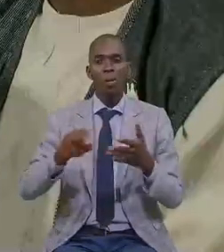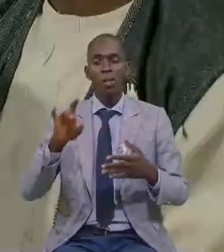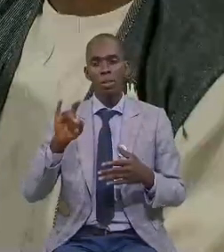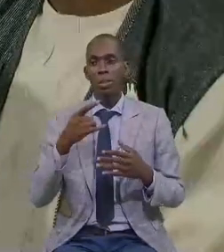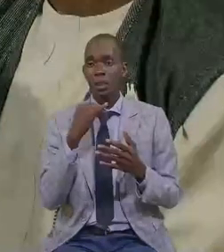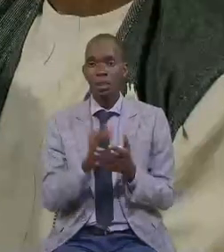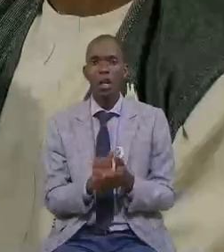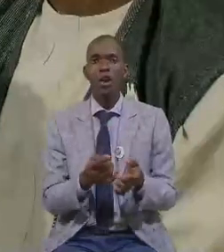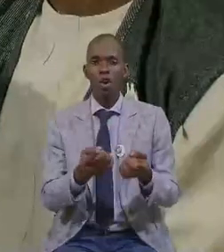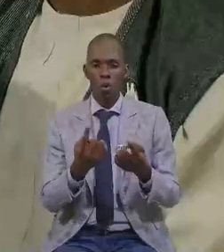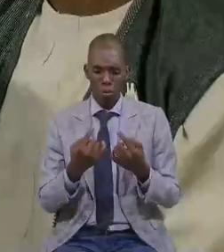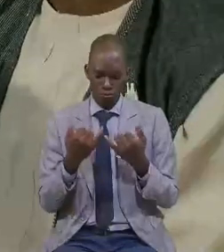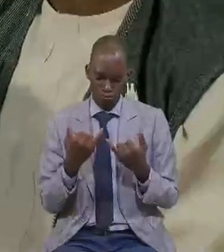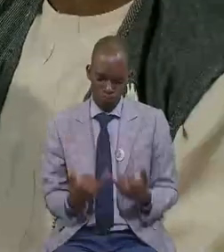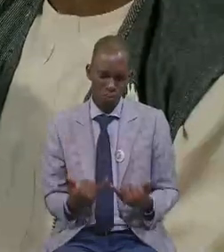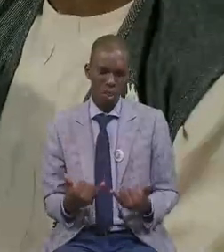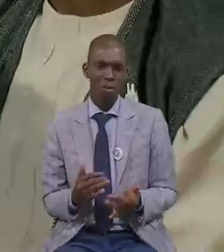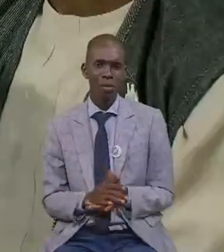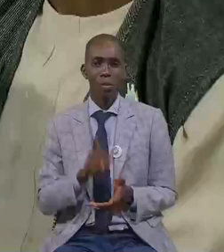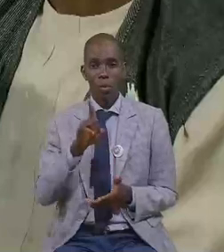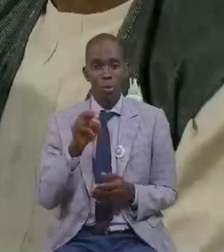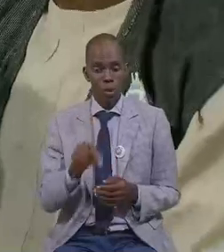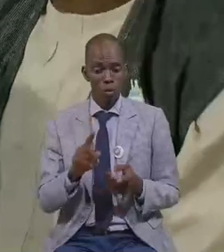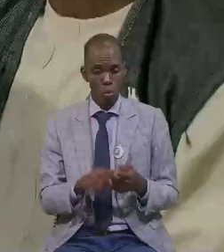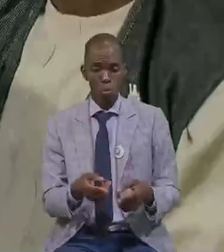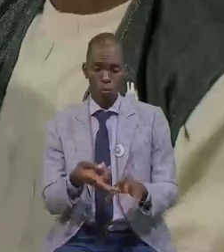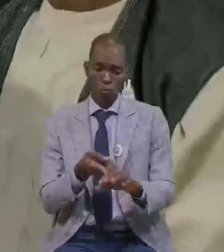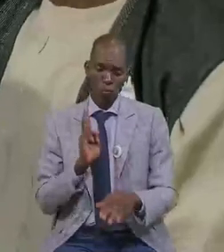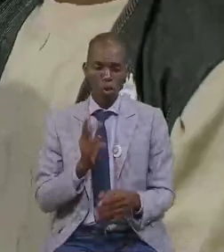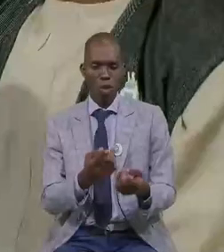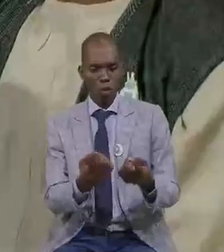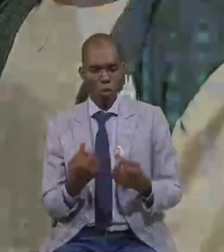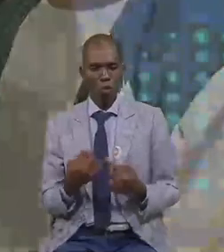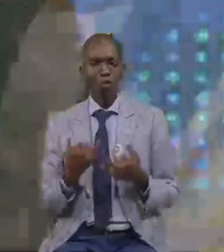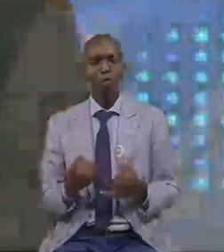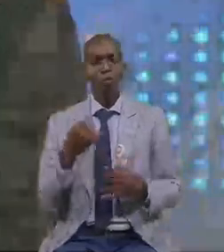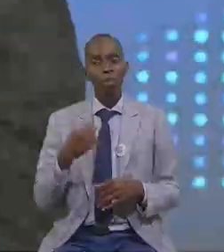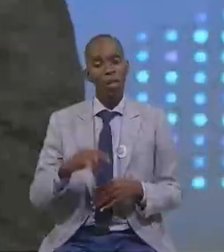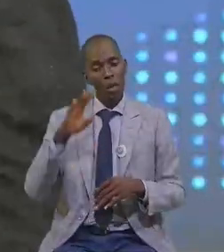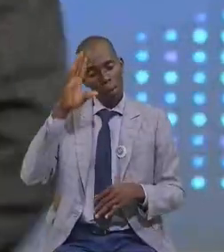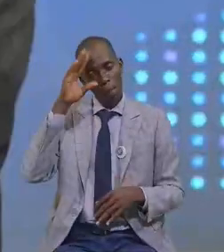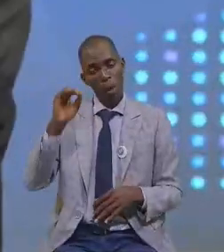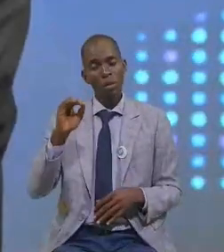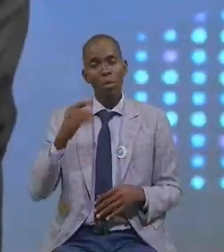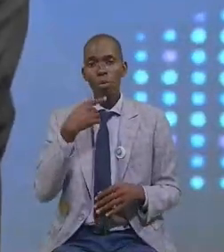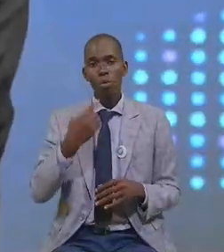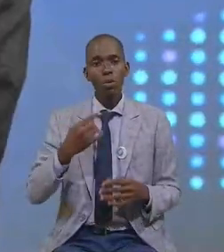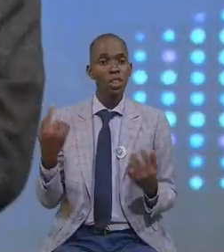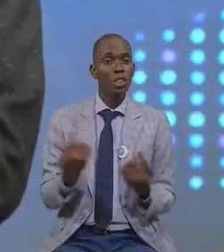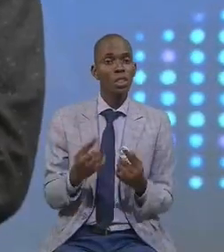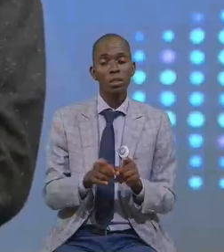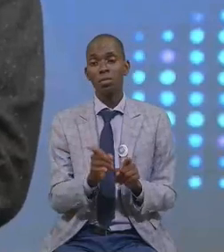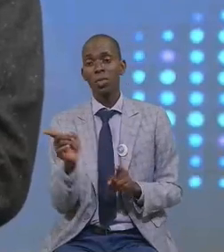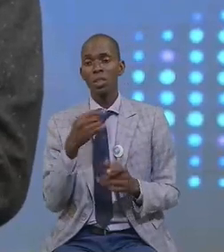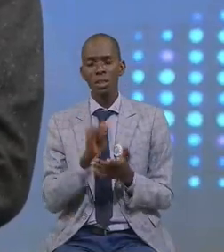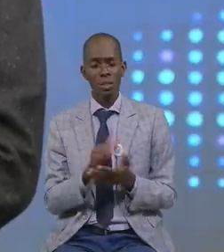1:18. Venez, vous devez venir. L'enfant prodigue a dit que je me lèverai et j'irai vers